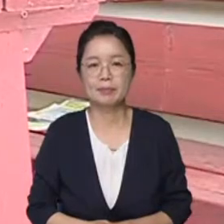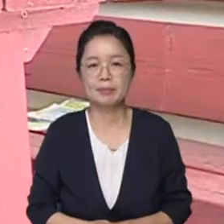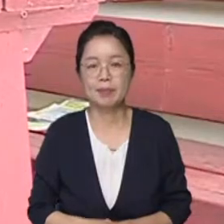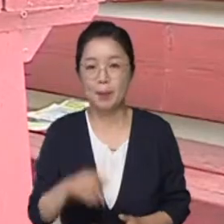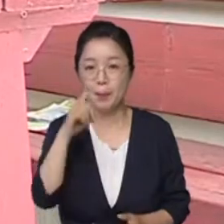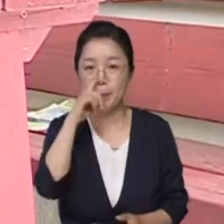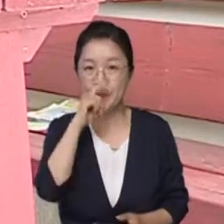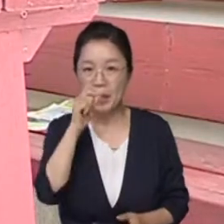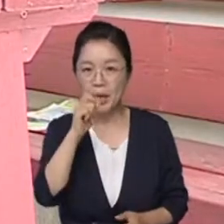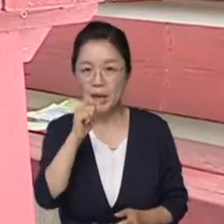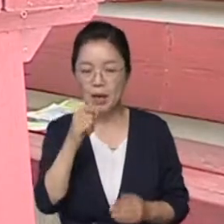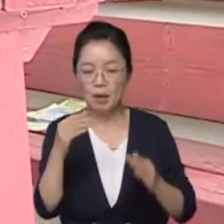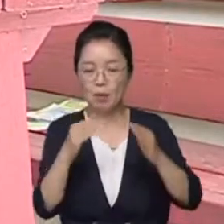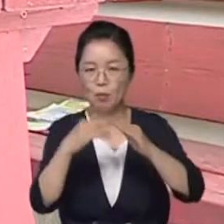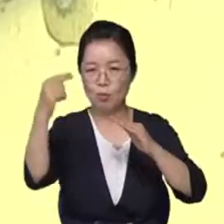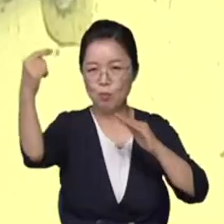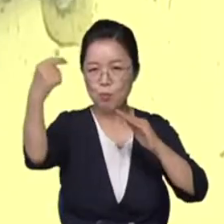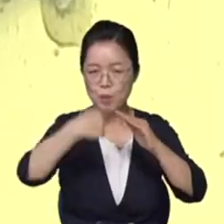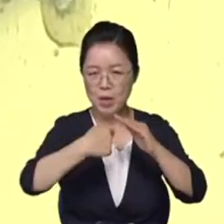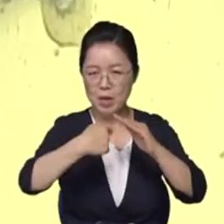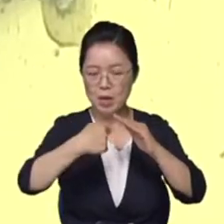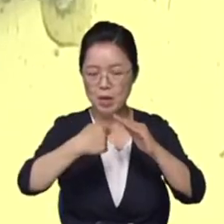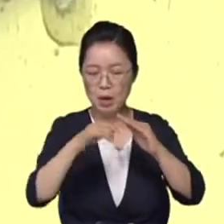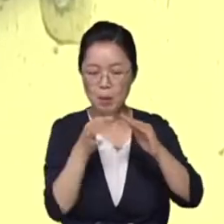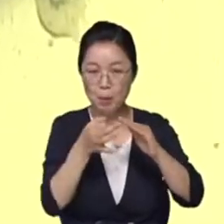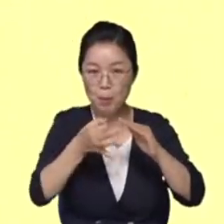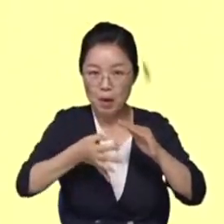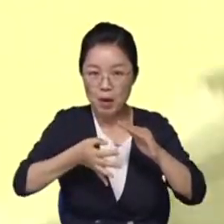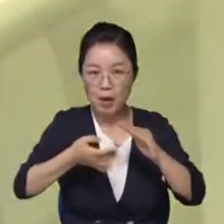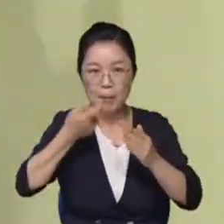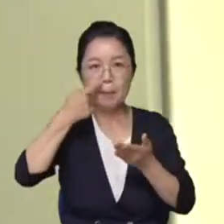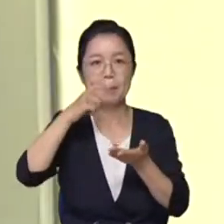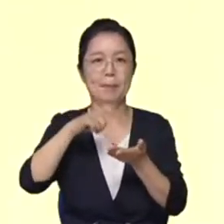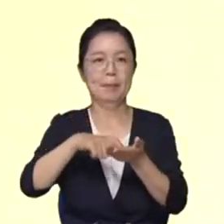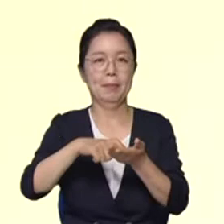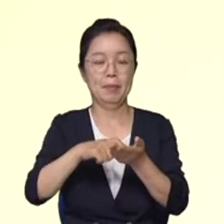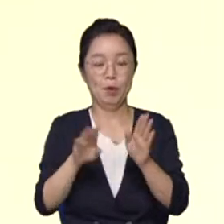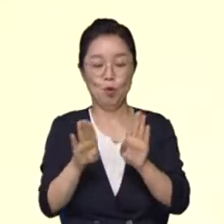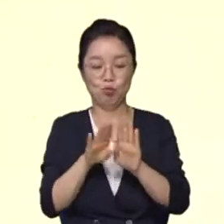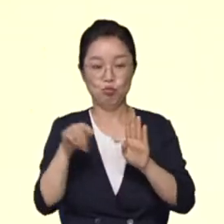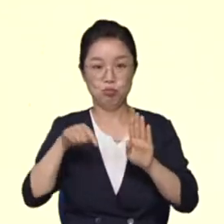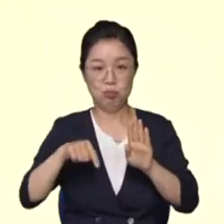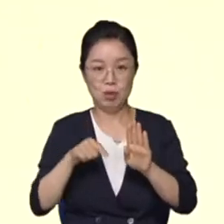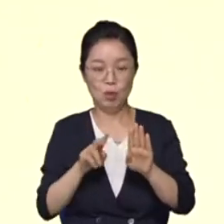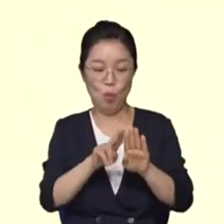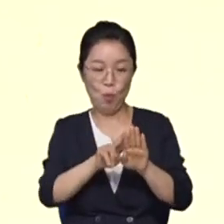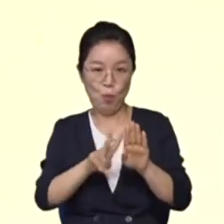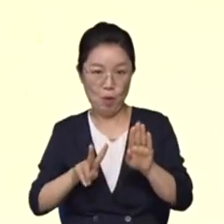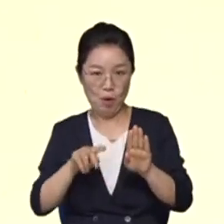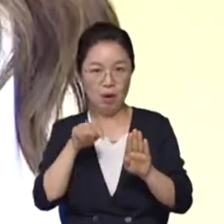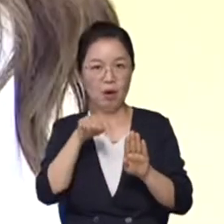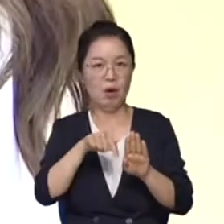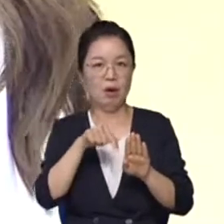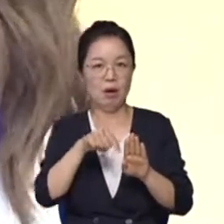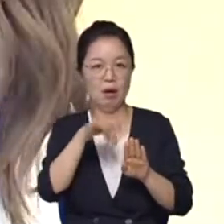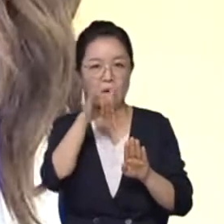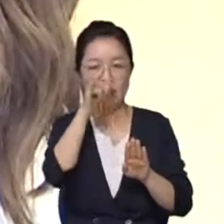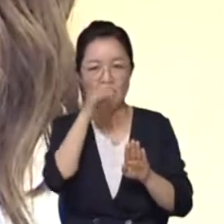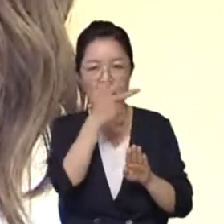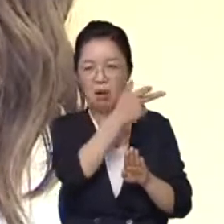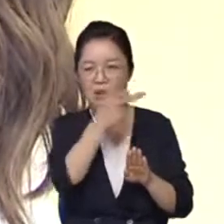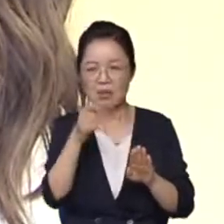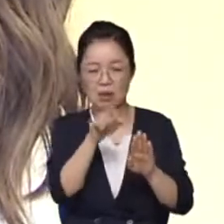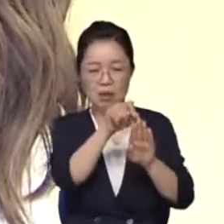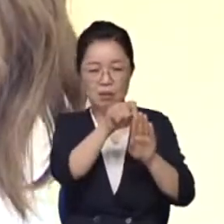날카로운 물체가 뚫고 들어온 듯 지붕에는 구멍이 생겼습니다. 지붕 밑에 있는 현관문은 성인 남성의 손이